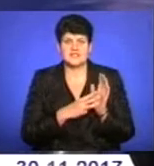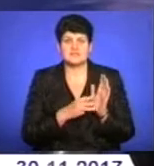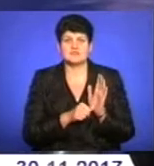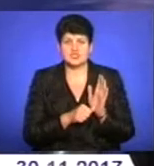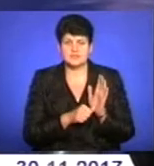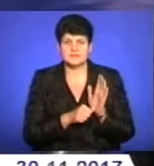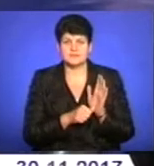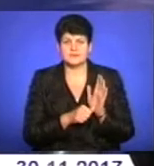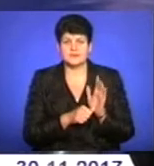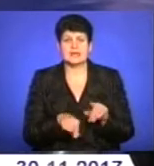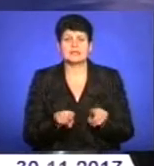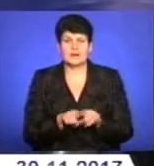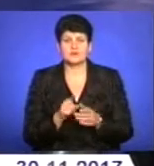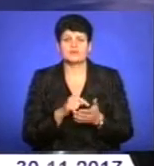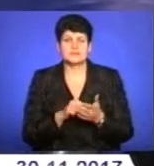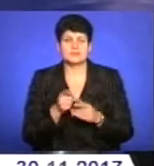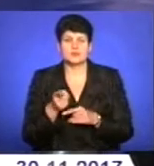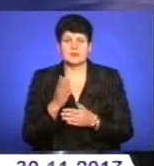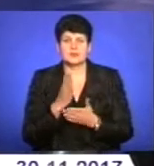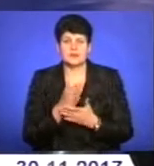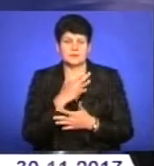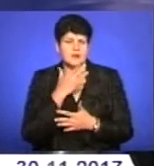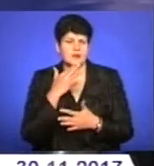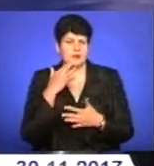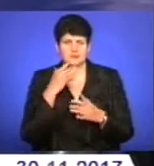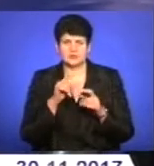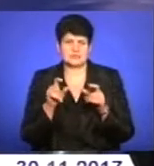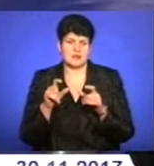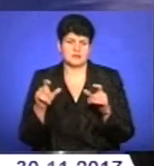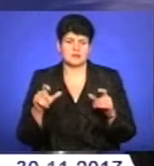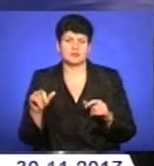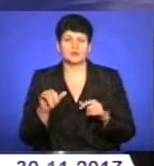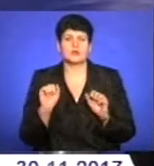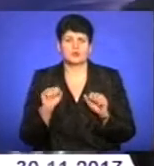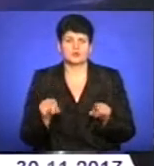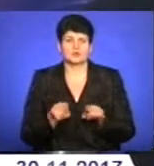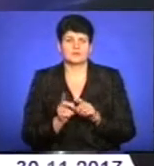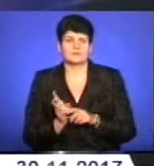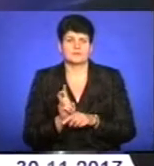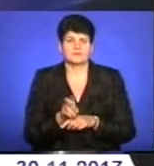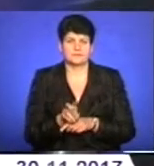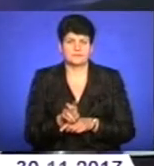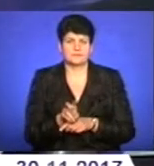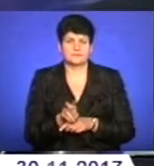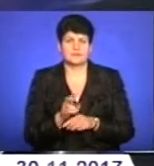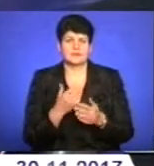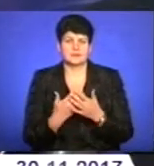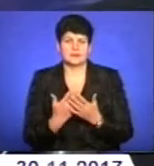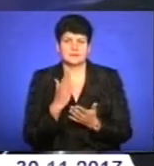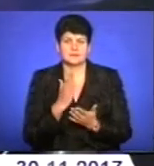386. Також в місті Тернополі є дуже багато закладів, куди також можна звернутися. Зокрема, ми